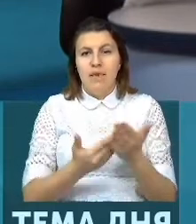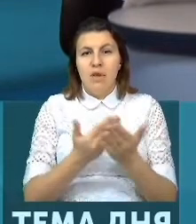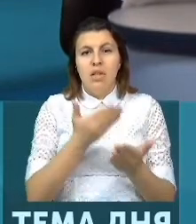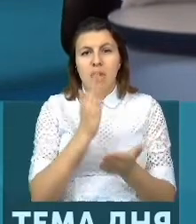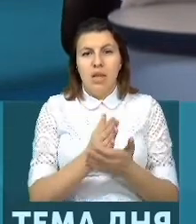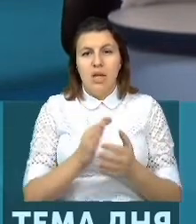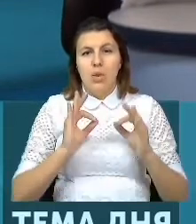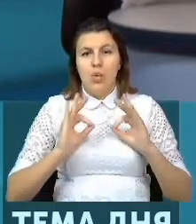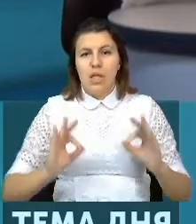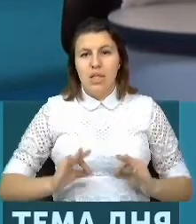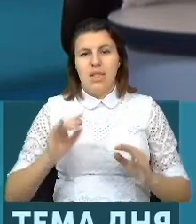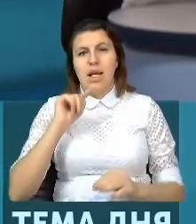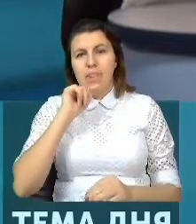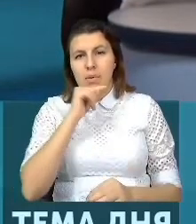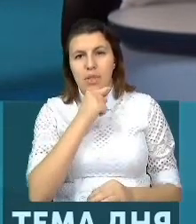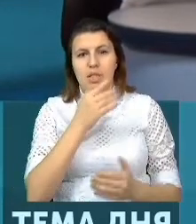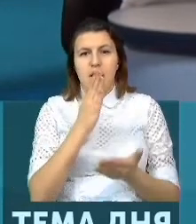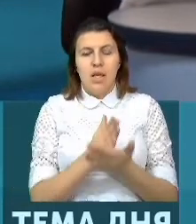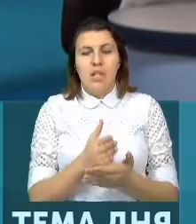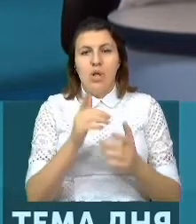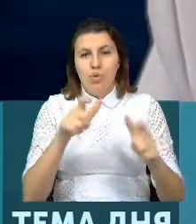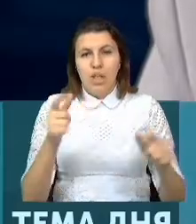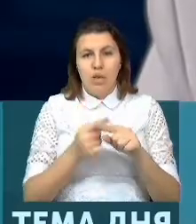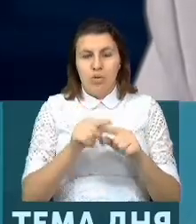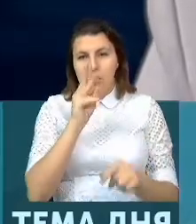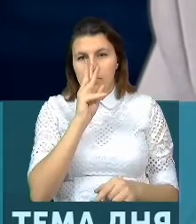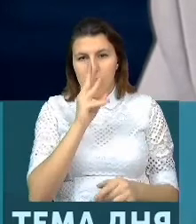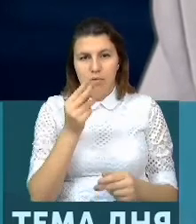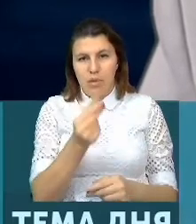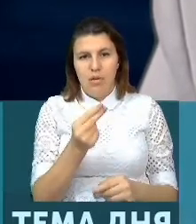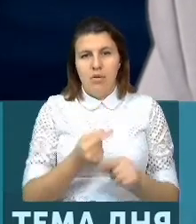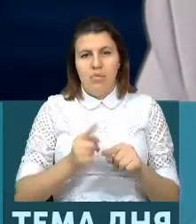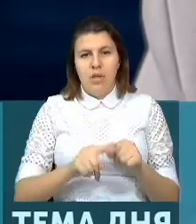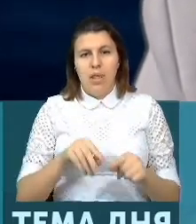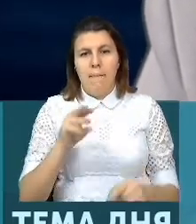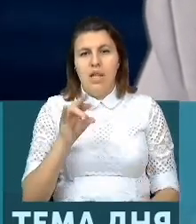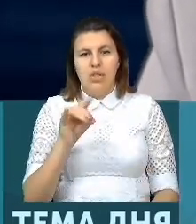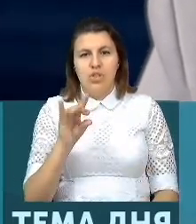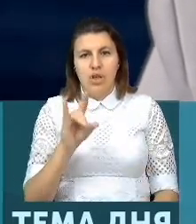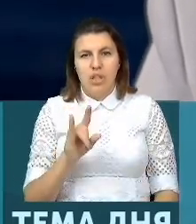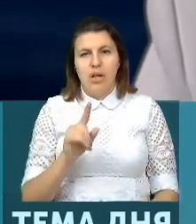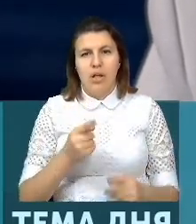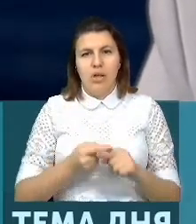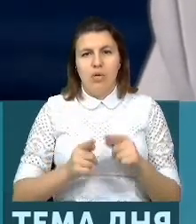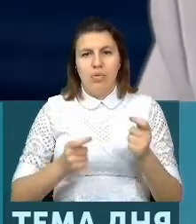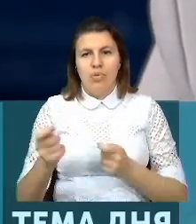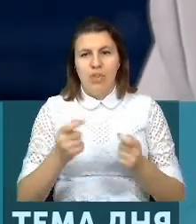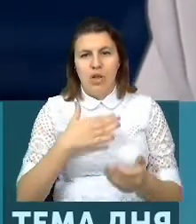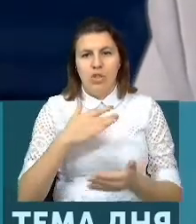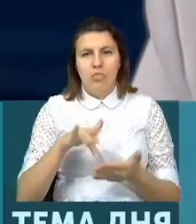экономисты, есть люди, на оплаченную, которые получают за это зарплату. Они менеджеры, которые управляют нашим городом. И они